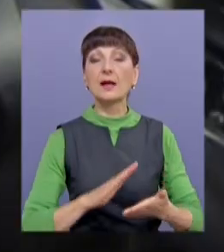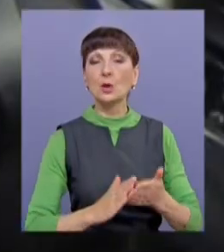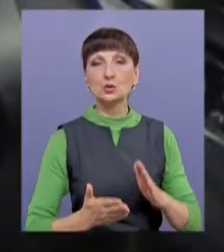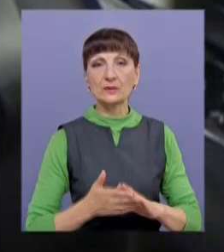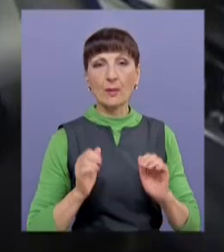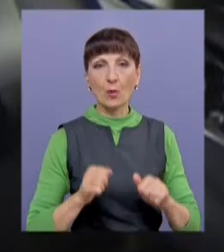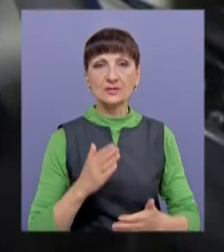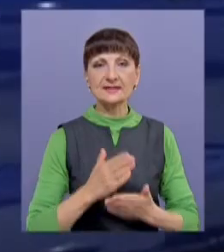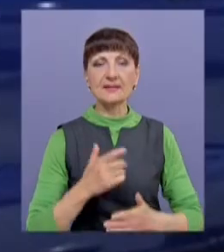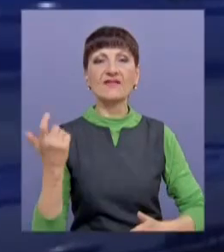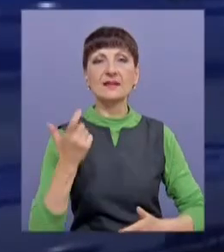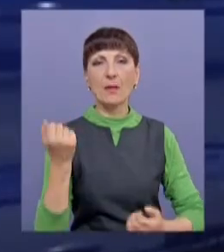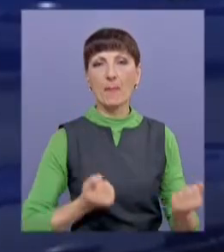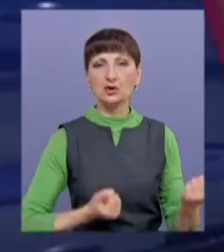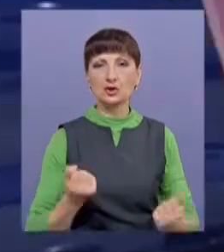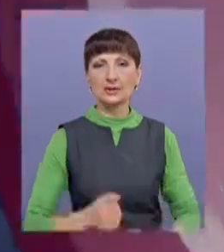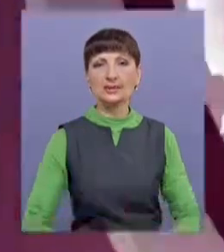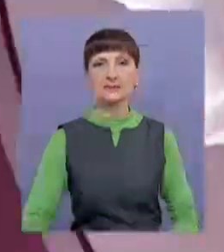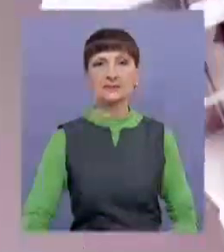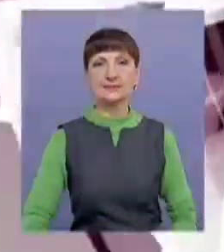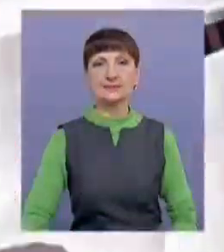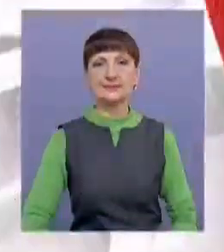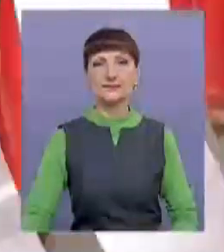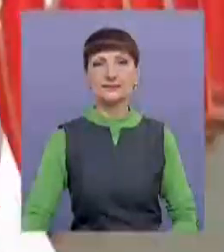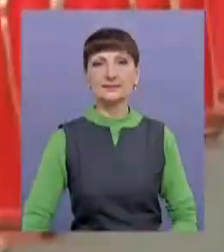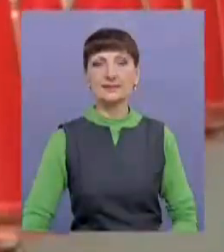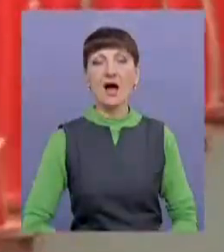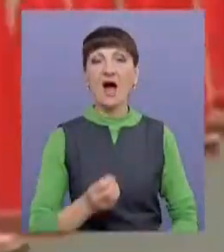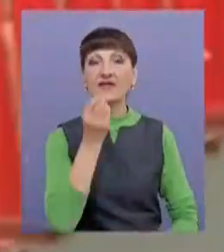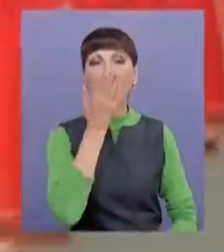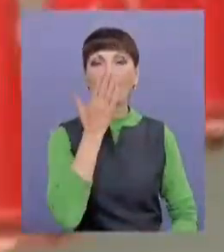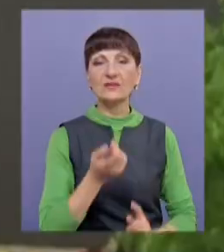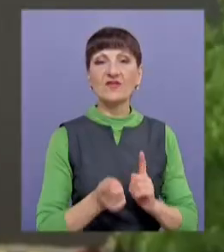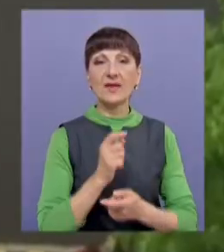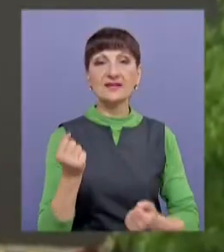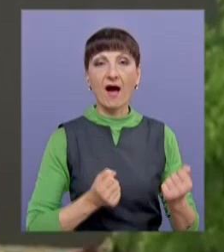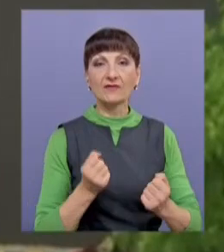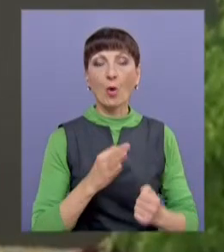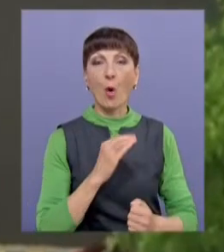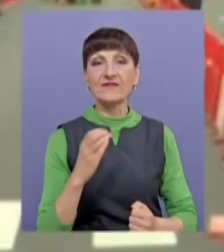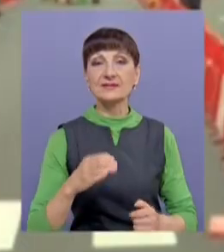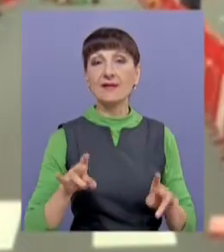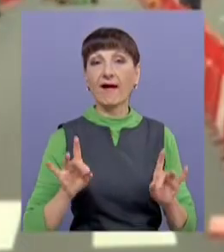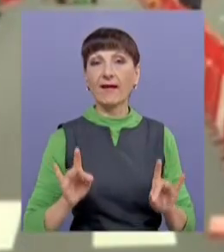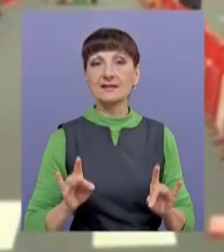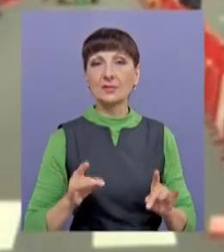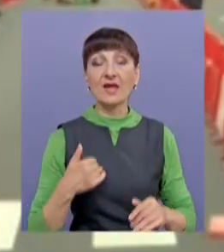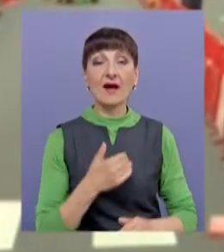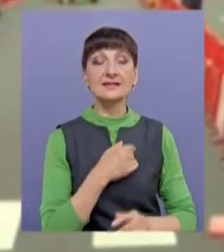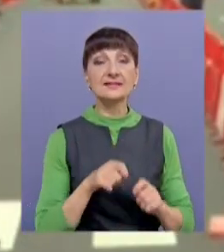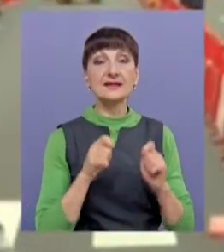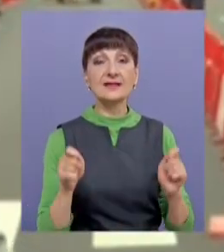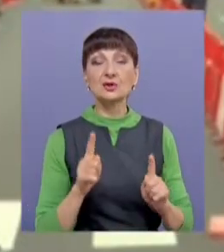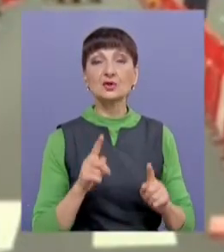условиях можно стать владельцем машины? А в Японии вместо авто – офисные кресла. Я хотел создать что-то,